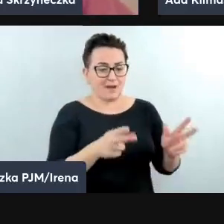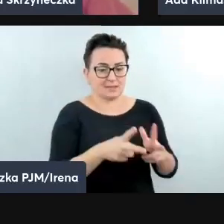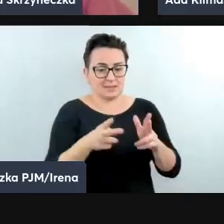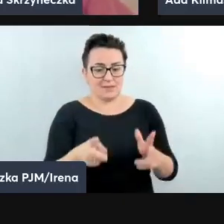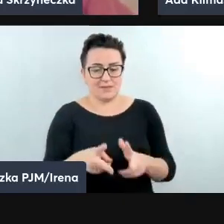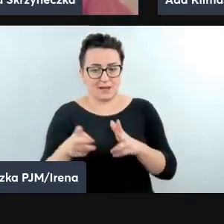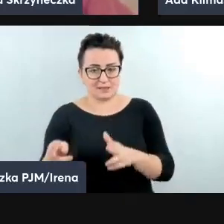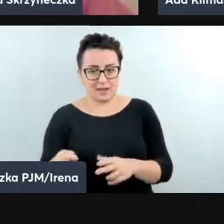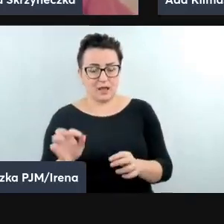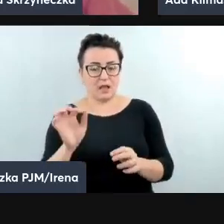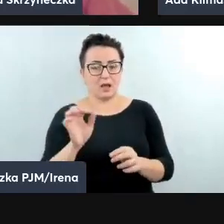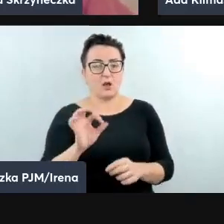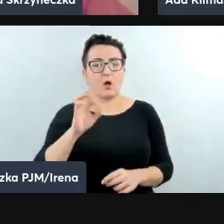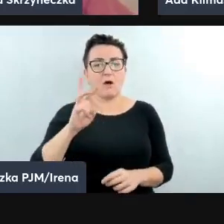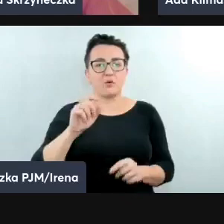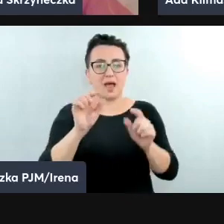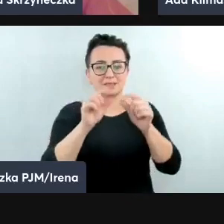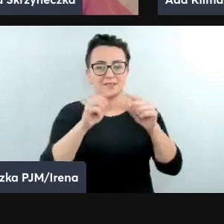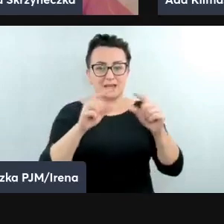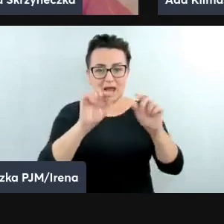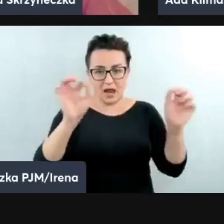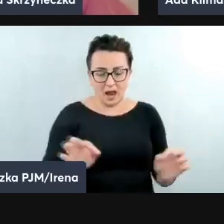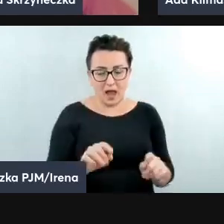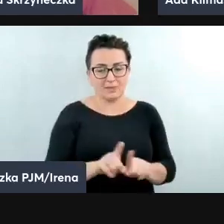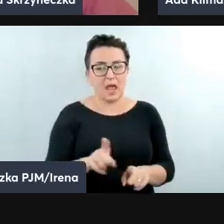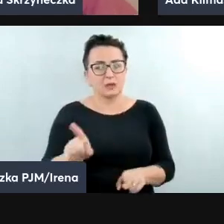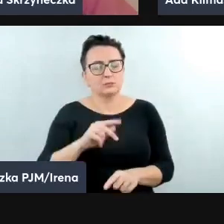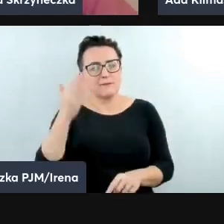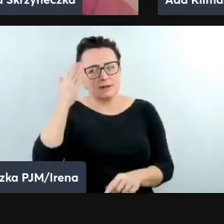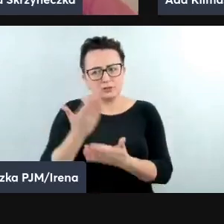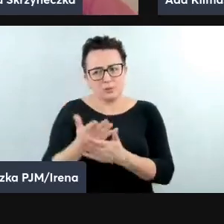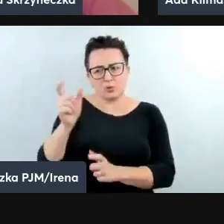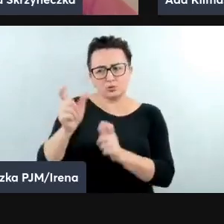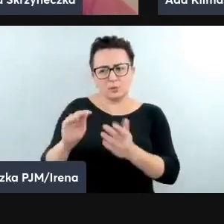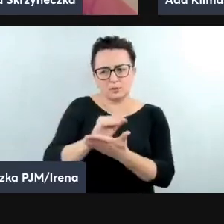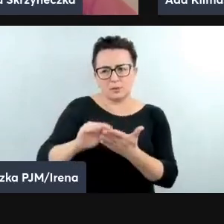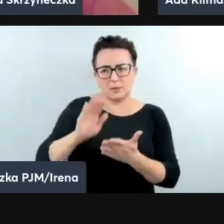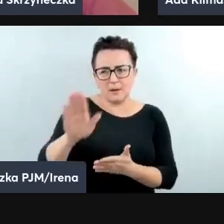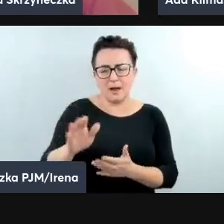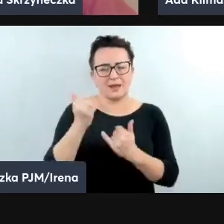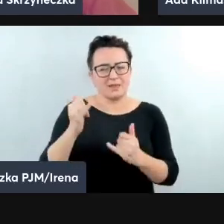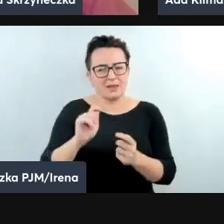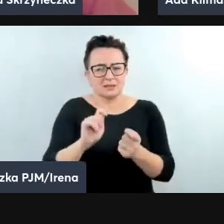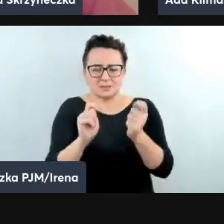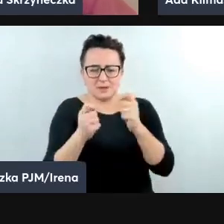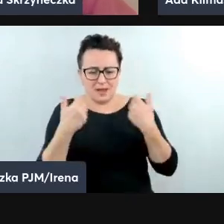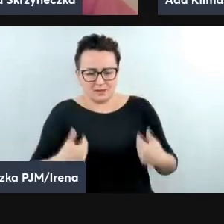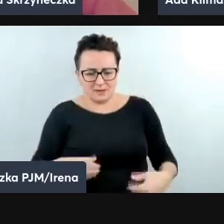miesiączkujące dookoła nich mogą też, inne rzeczy się w nich zmieniają, nie? Że ten aspekt doświadczeniowy tak naprawdę jest dla wszystkich